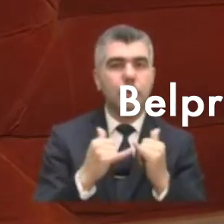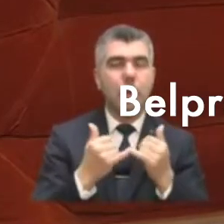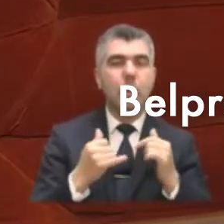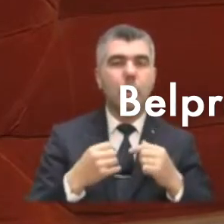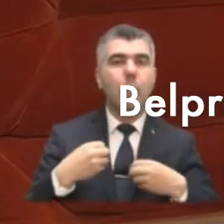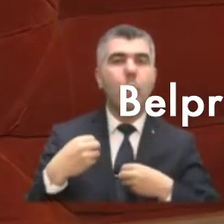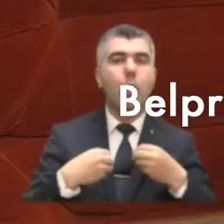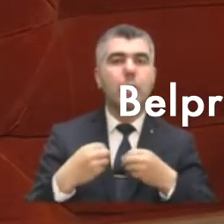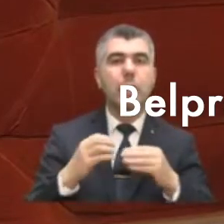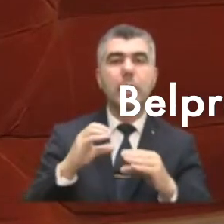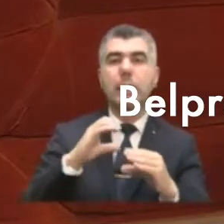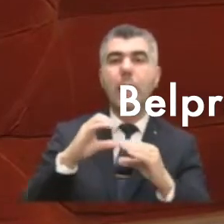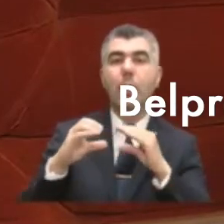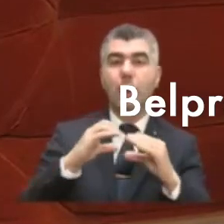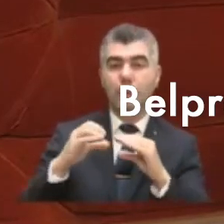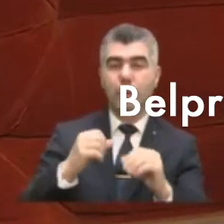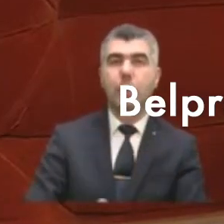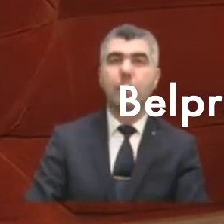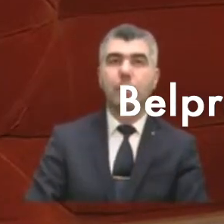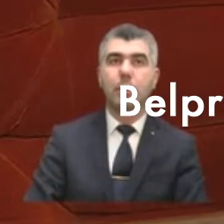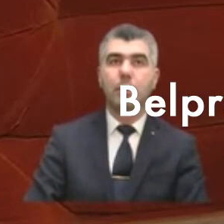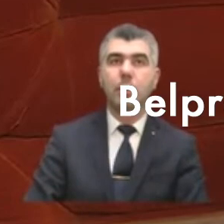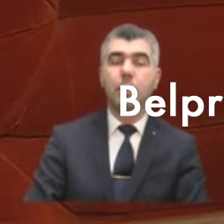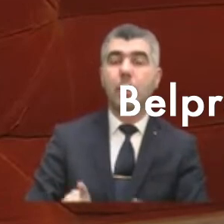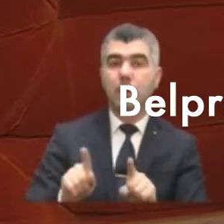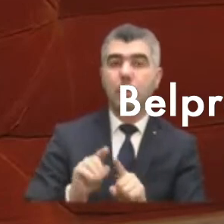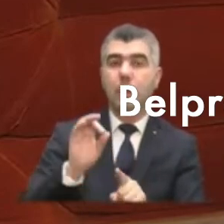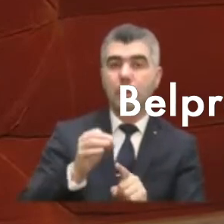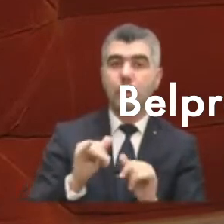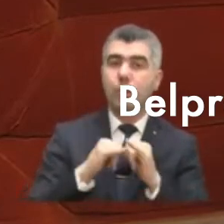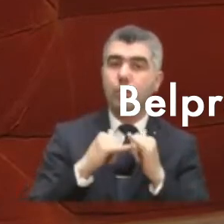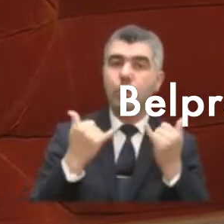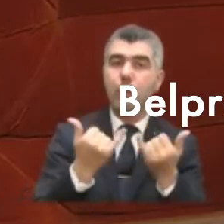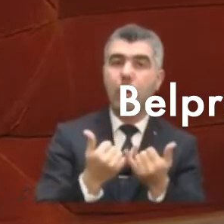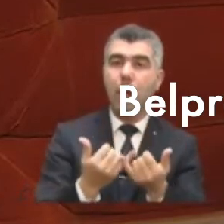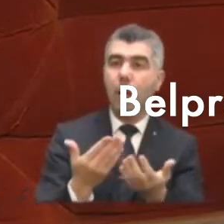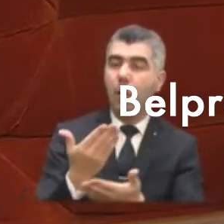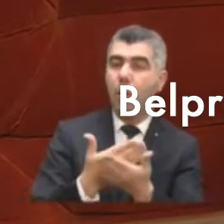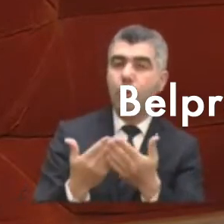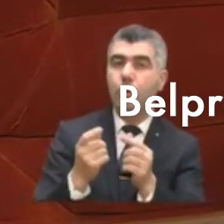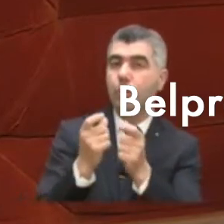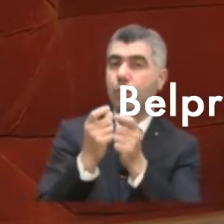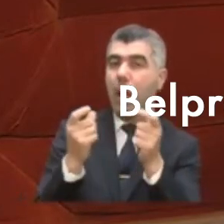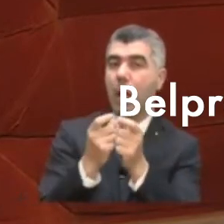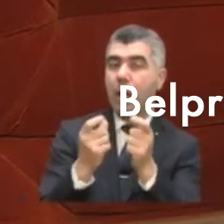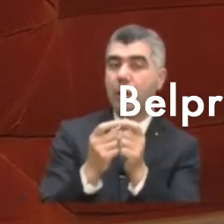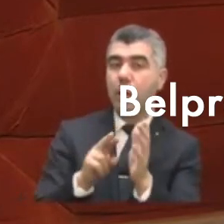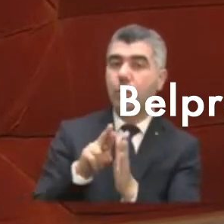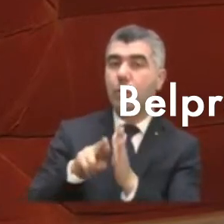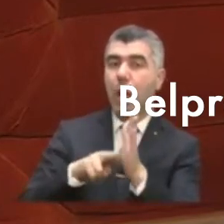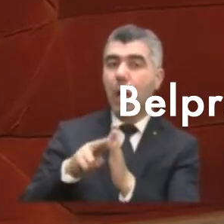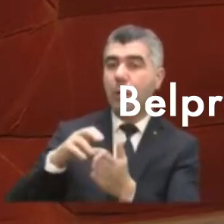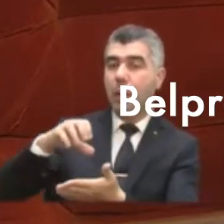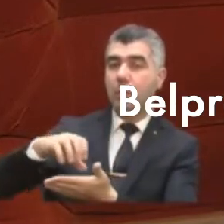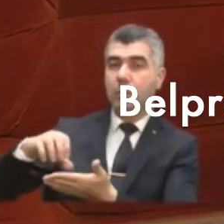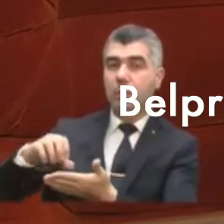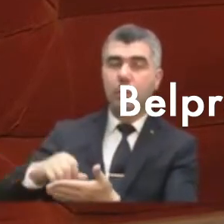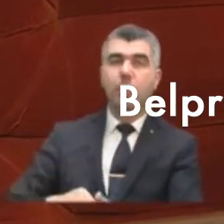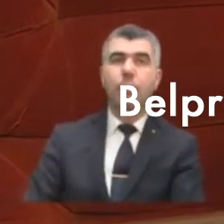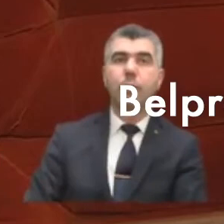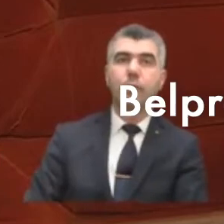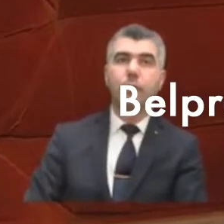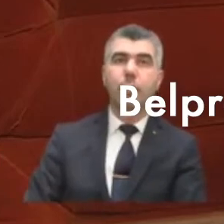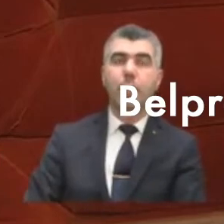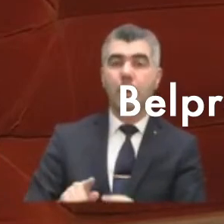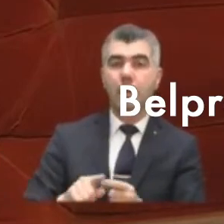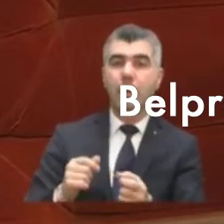لقطاع التواصل واللي كلفناهم باش يكون هناك لقاءات مع جميع المقاولات الجهوية، المقاولات الصحفية الجهوية، باش انا ذاك